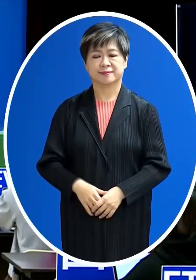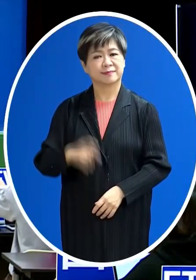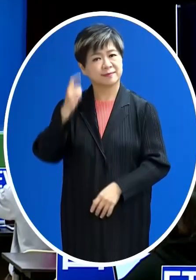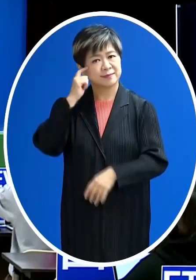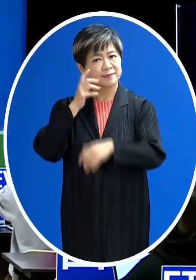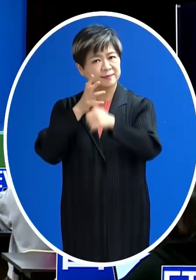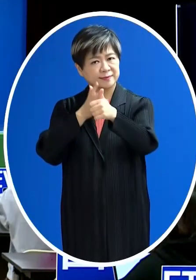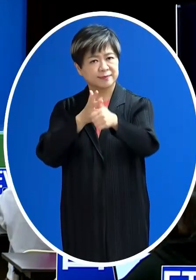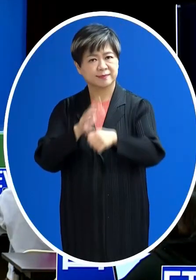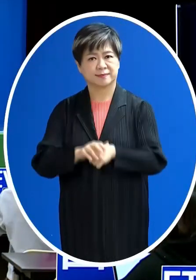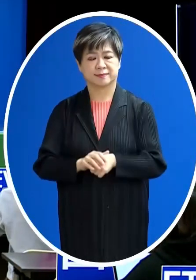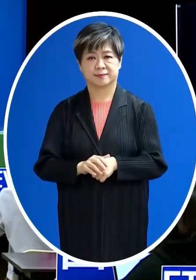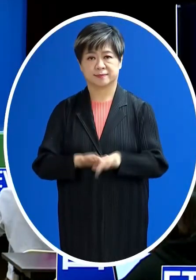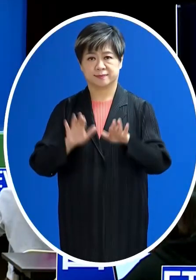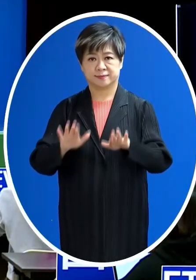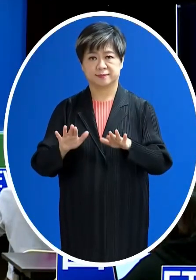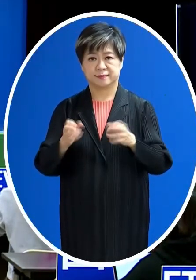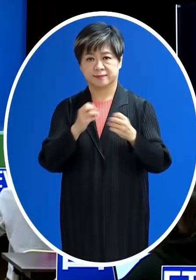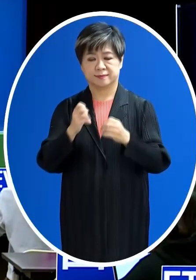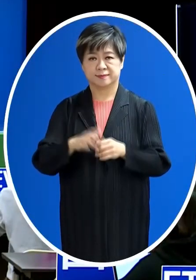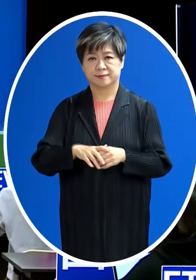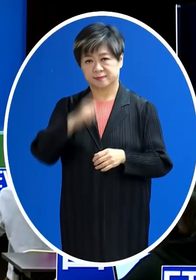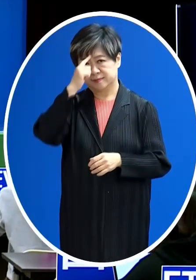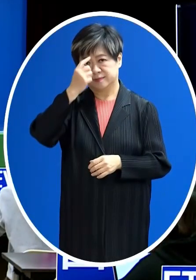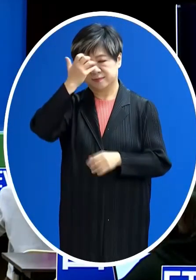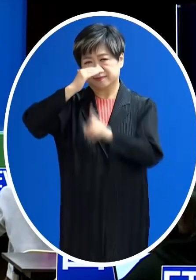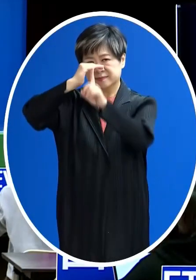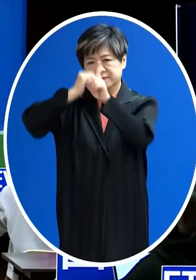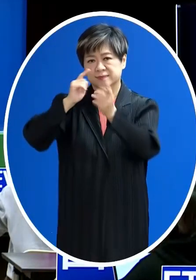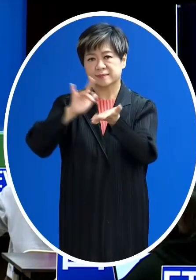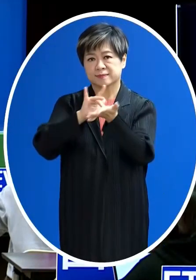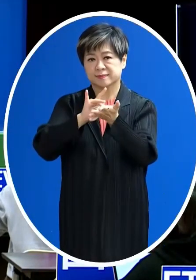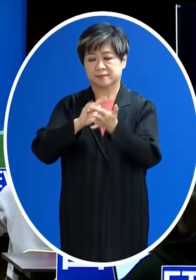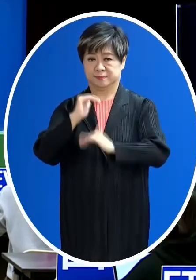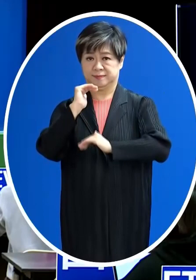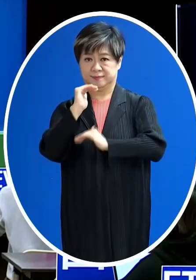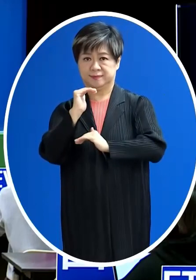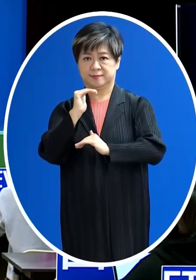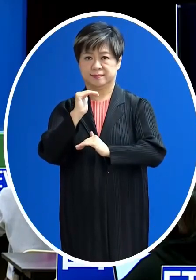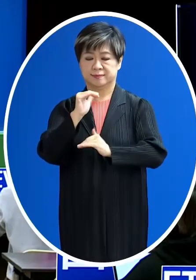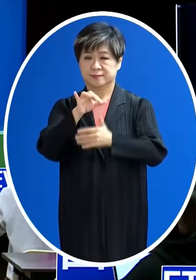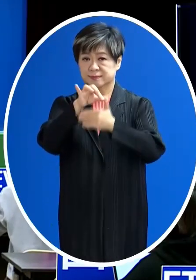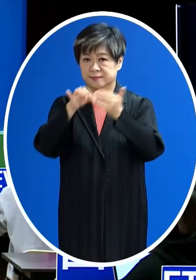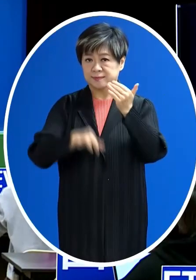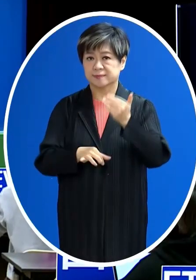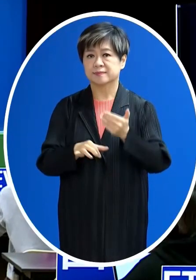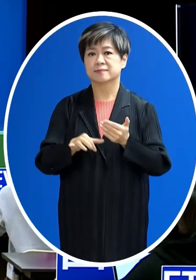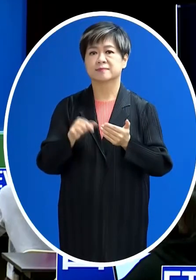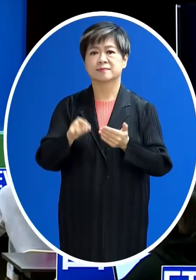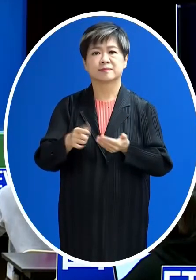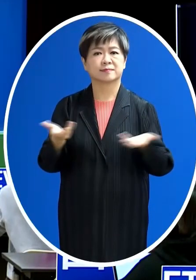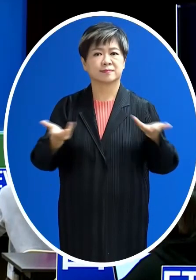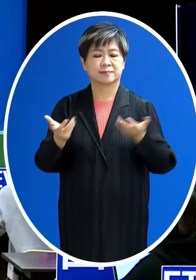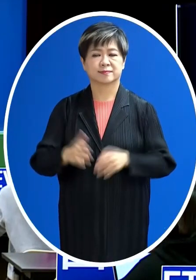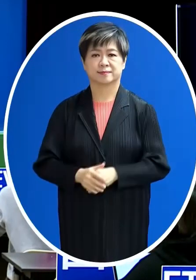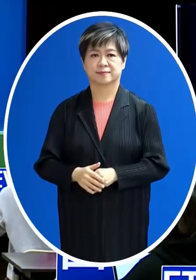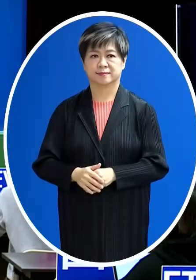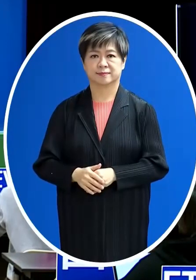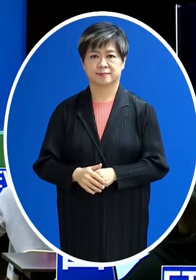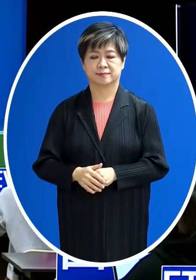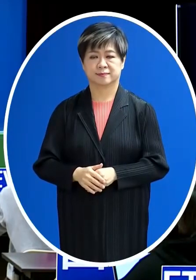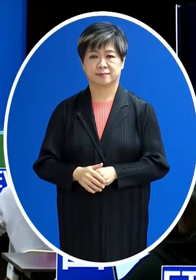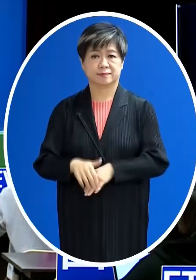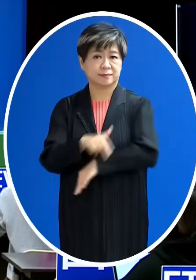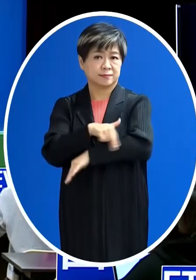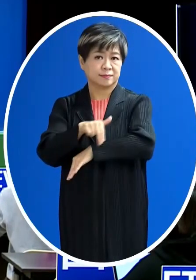想要先请教，我们今天要讨论这个退烧药的一个限购的一个政策、哦、那我们这边有没有一个初